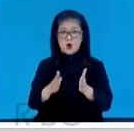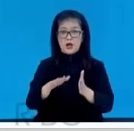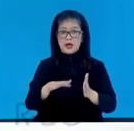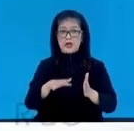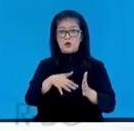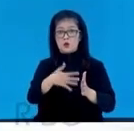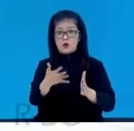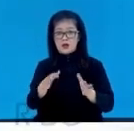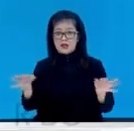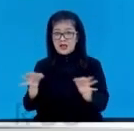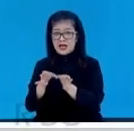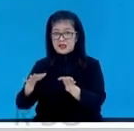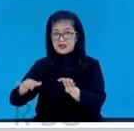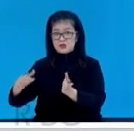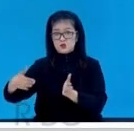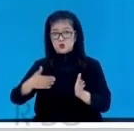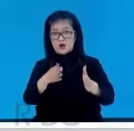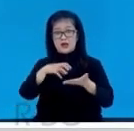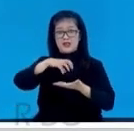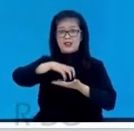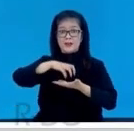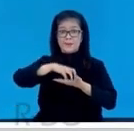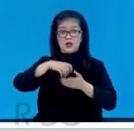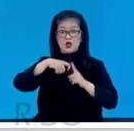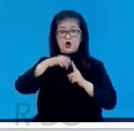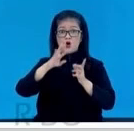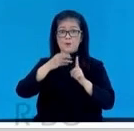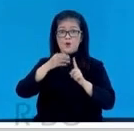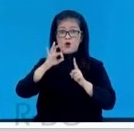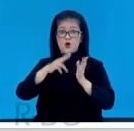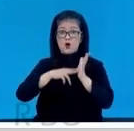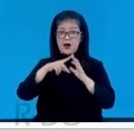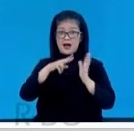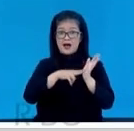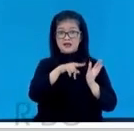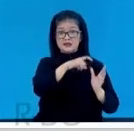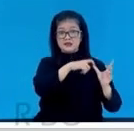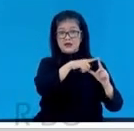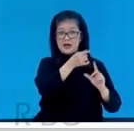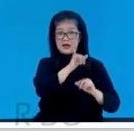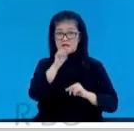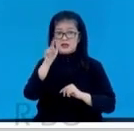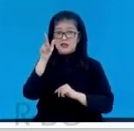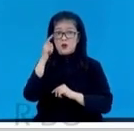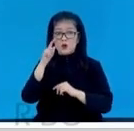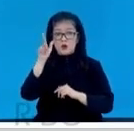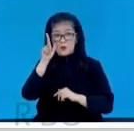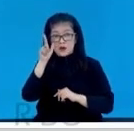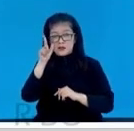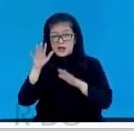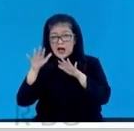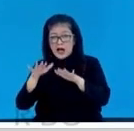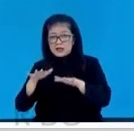Besuk, Sat, Durakoboan, Das Gridik maupun Rejali, tetap tingkatkan kewaspadaan, dan kalau memang mendung